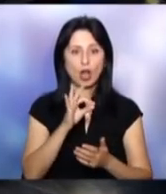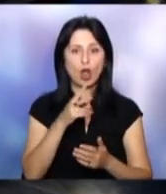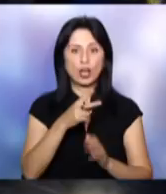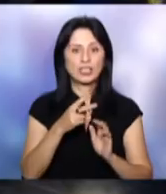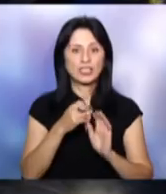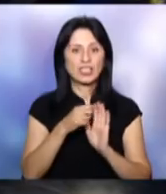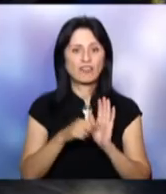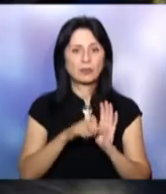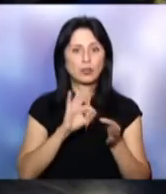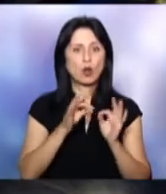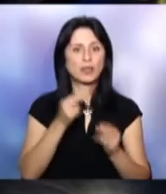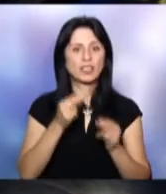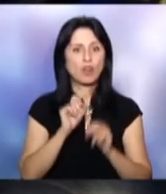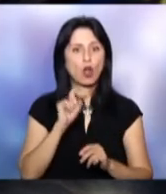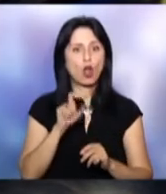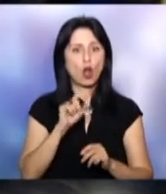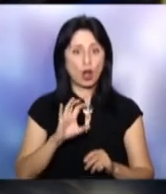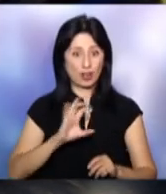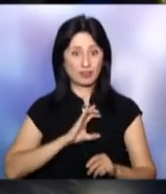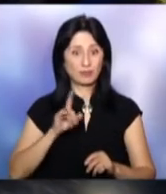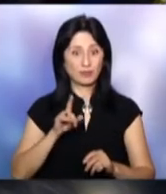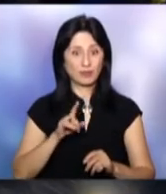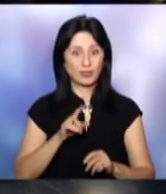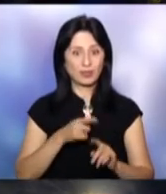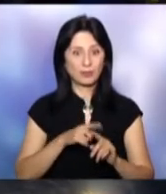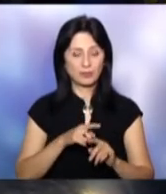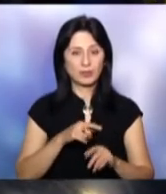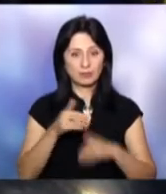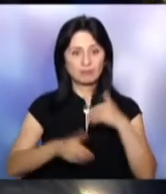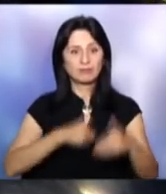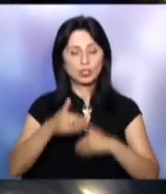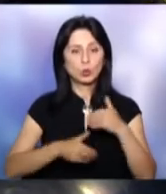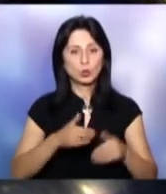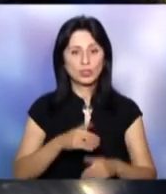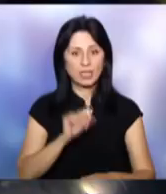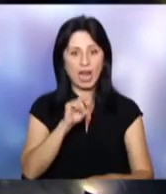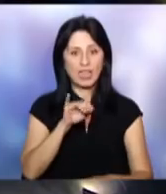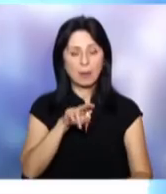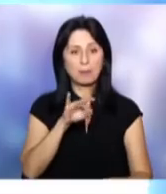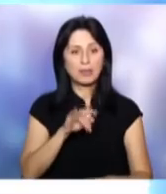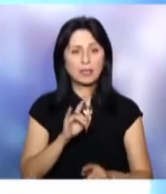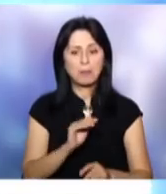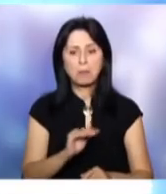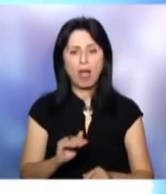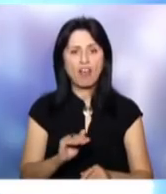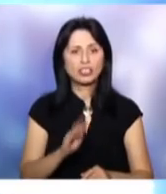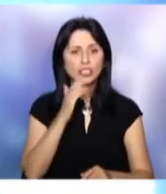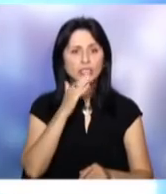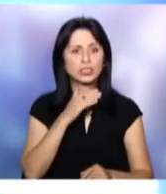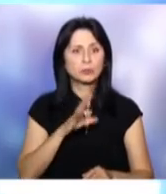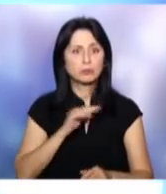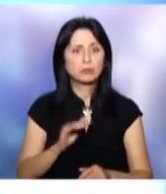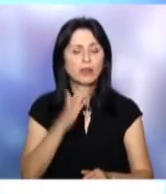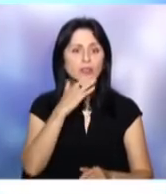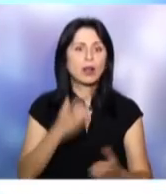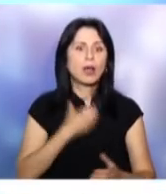წლის ოლიმპიური თამაშების ოქროს მფლობელი 100 მეტრზე ბრასის სტილით ცურვაში ადამ პიტი მთელი ბავშვობა ებრძოდა წყლის შიშს,